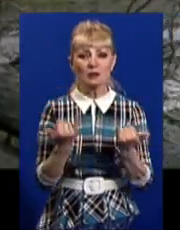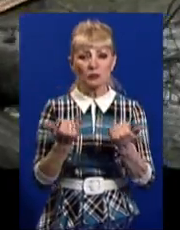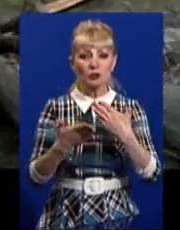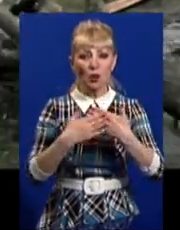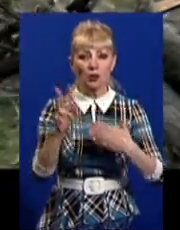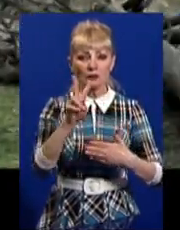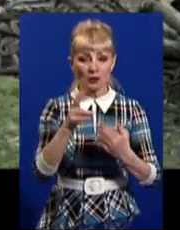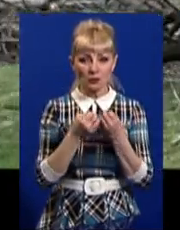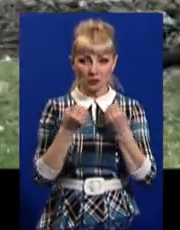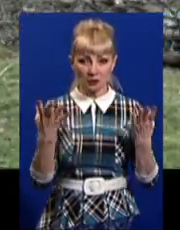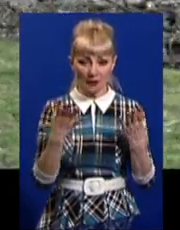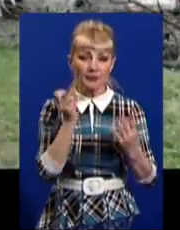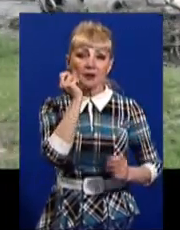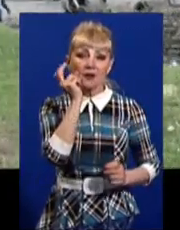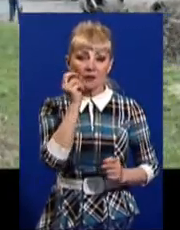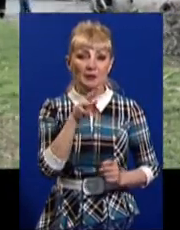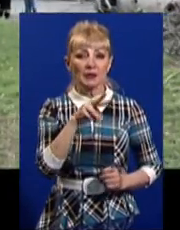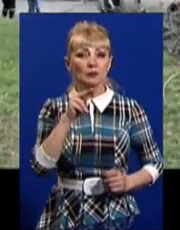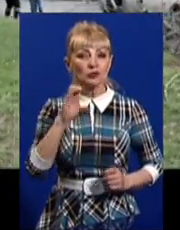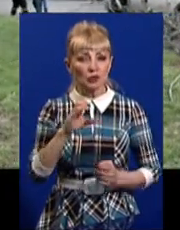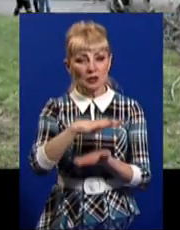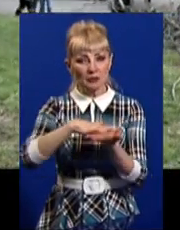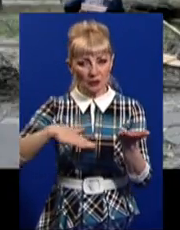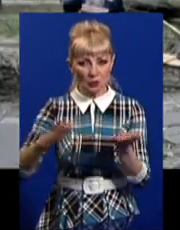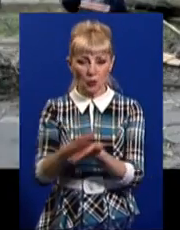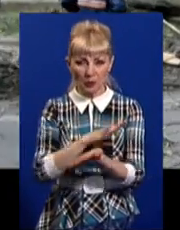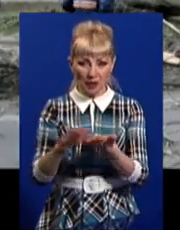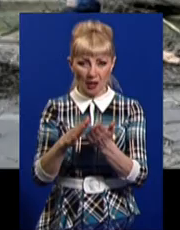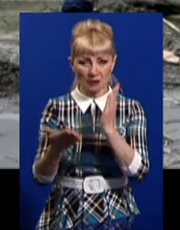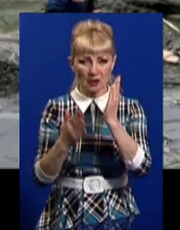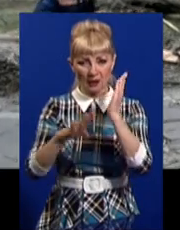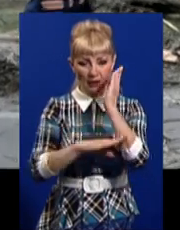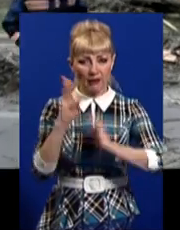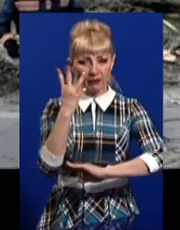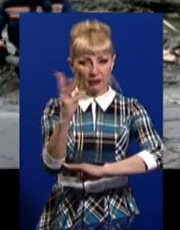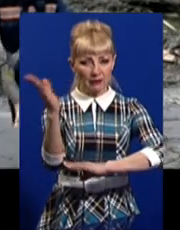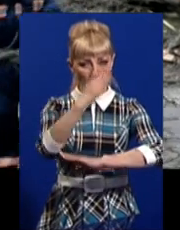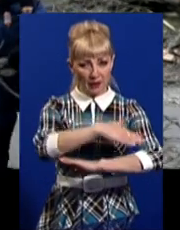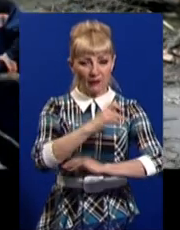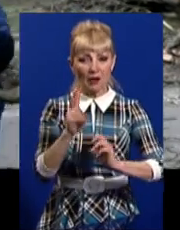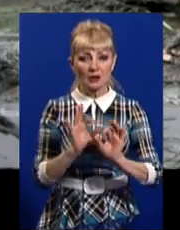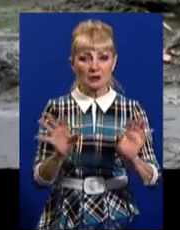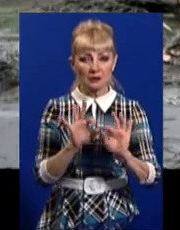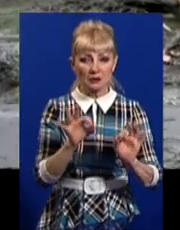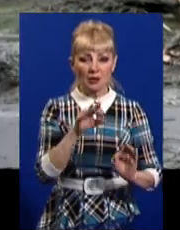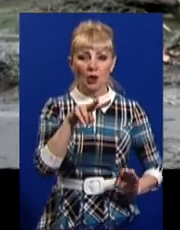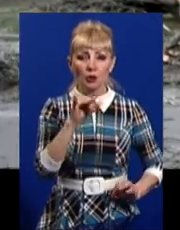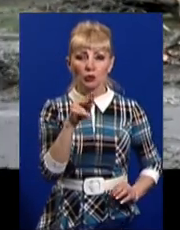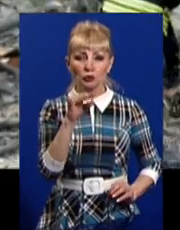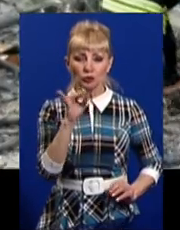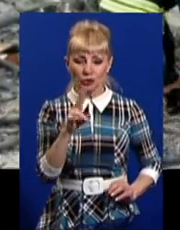близько 2-ї дня. По обіді надзвичайники продовжують перебирати дерева з дороги. Як розповів надзвичайник Денис